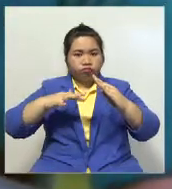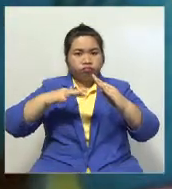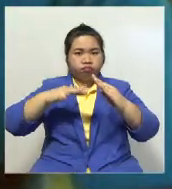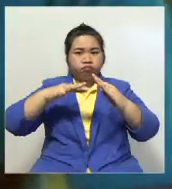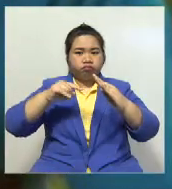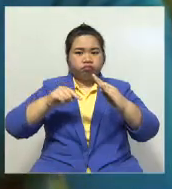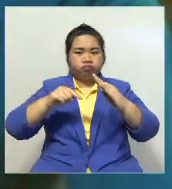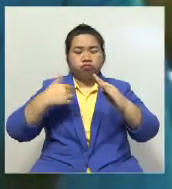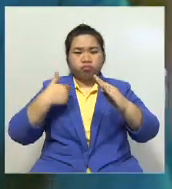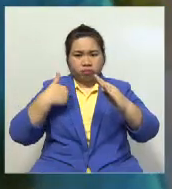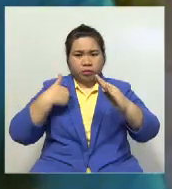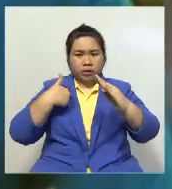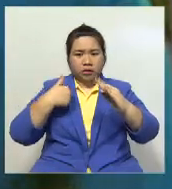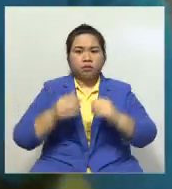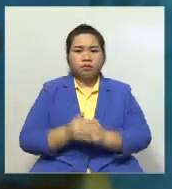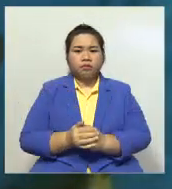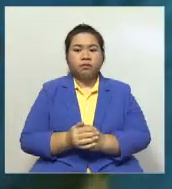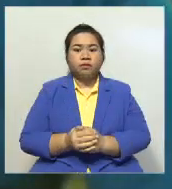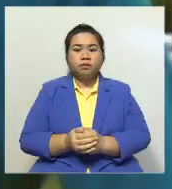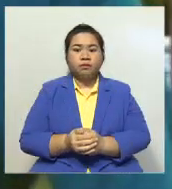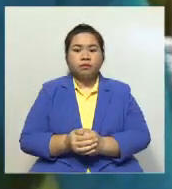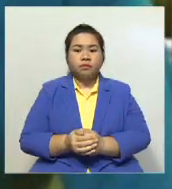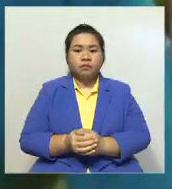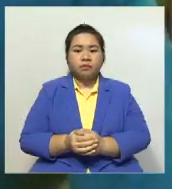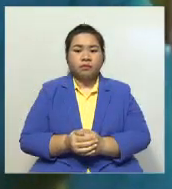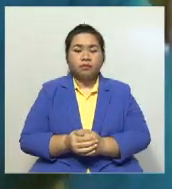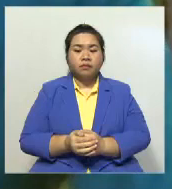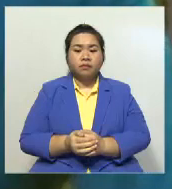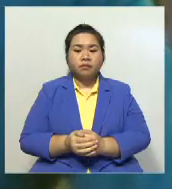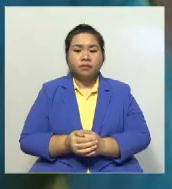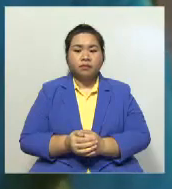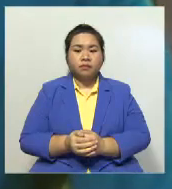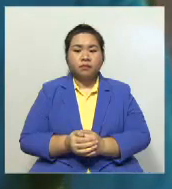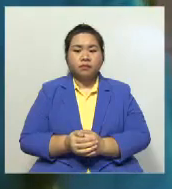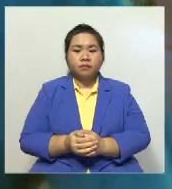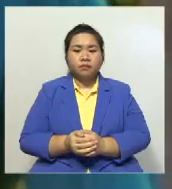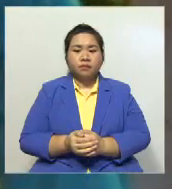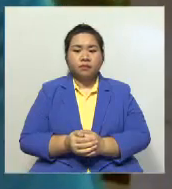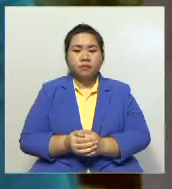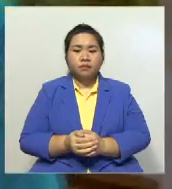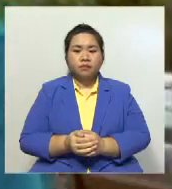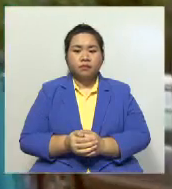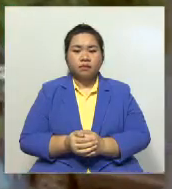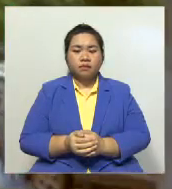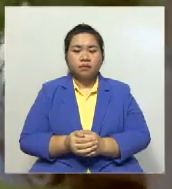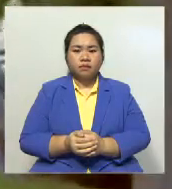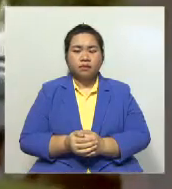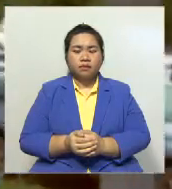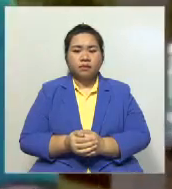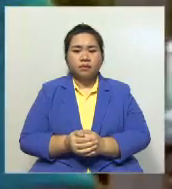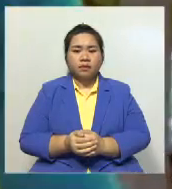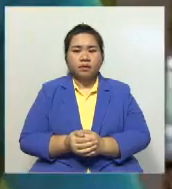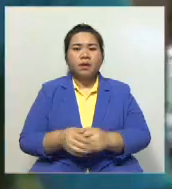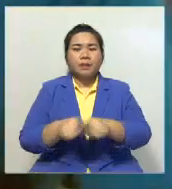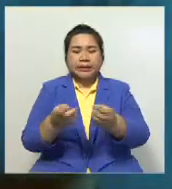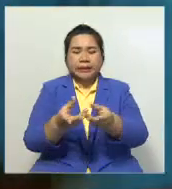ลื่อนที่ดินออกขนที่ดินขนที่อะไรเขาเรียกว่าภาษาไทยน่ะ